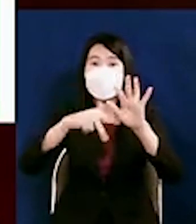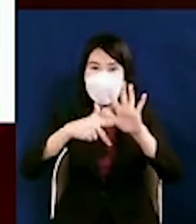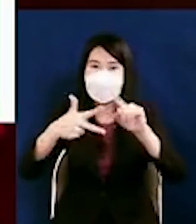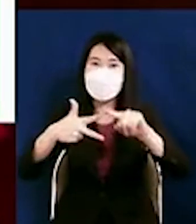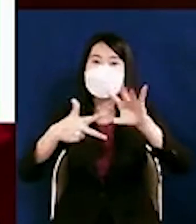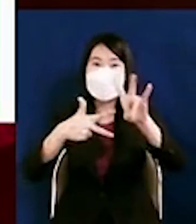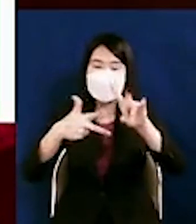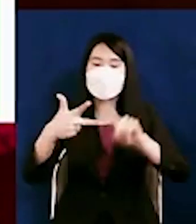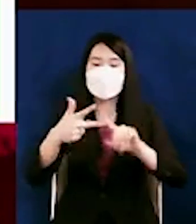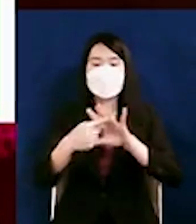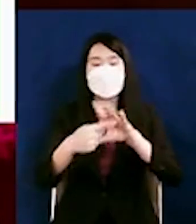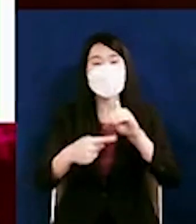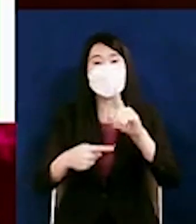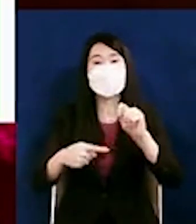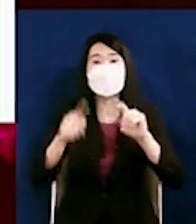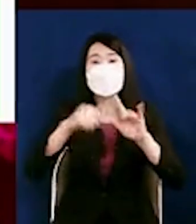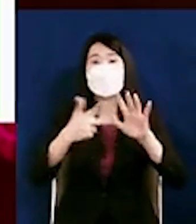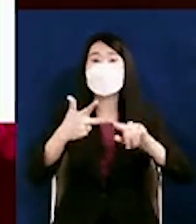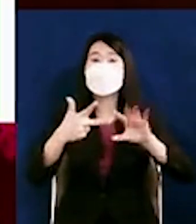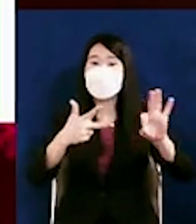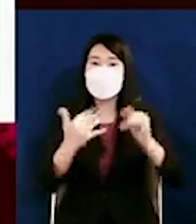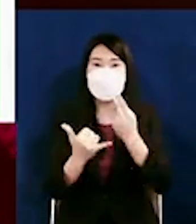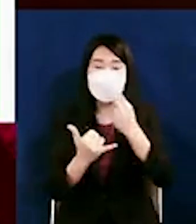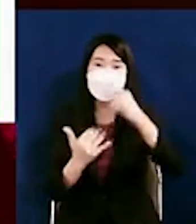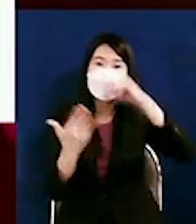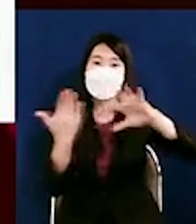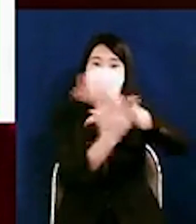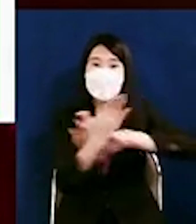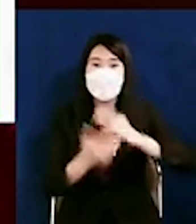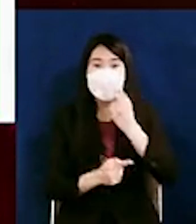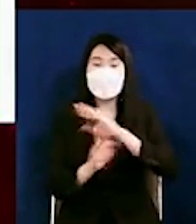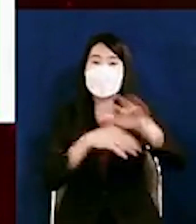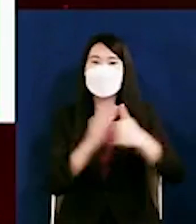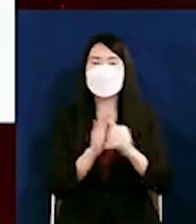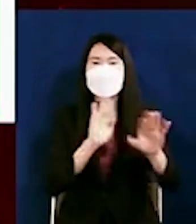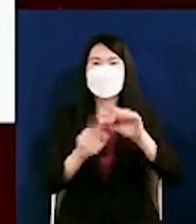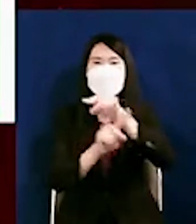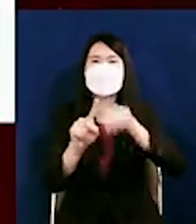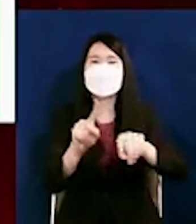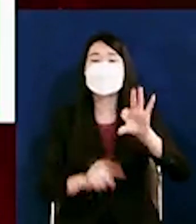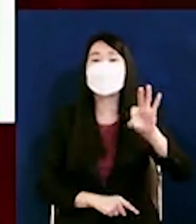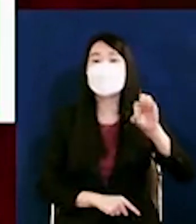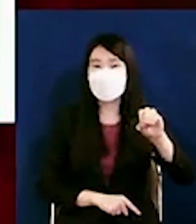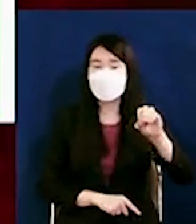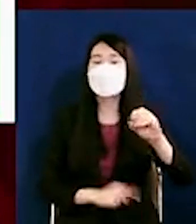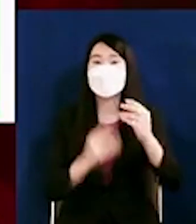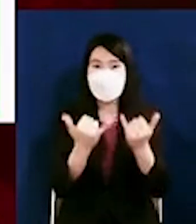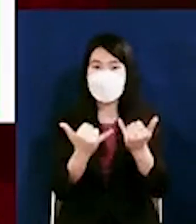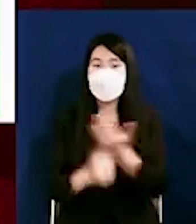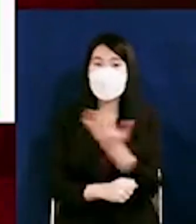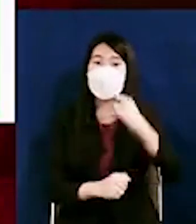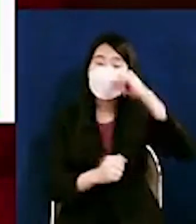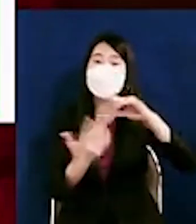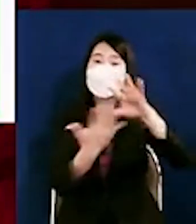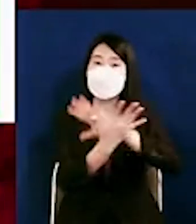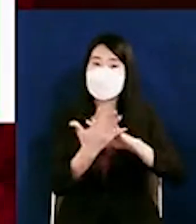อันนี้ก็คือกราฟที่เห็นว่าภาพรวมของประเทศเนี่ยขณะนี้90เกือบ 90% แล้วนะครับถูกพูด